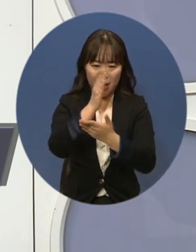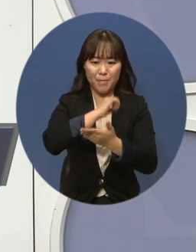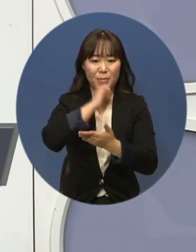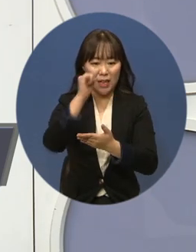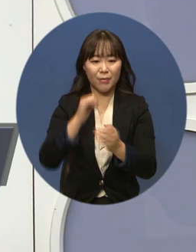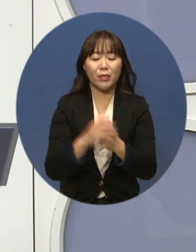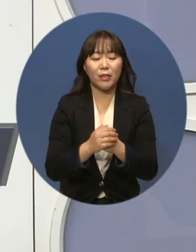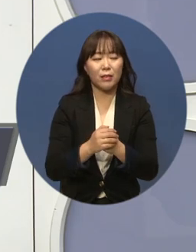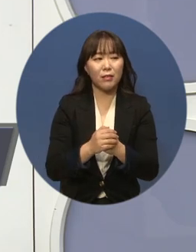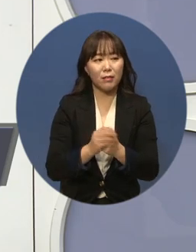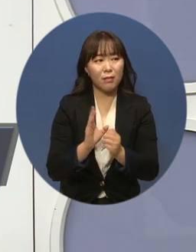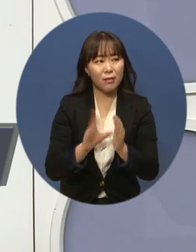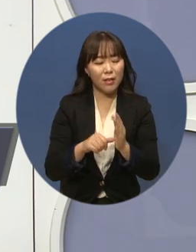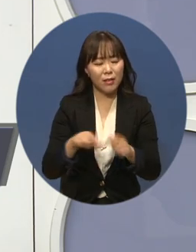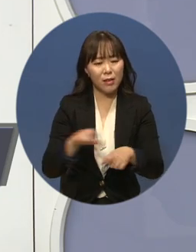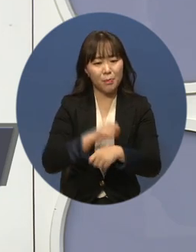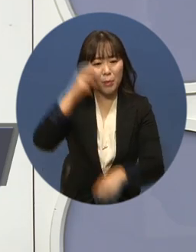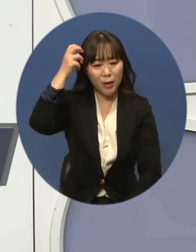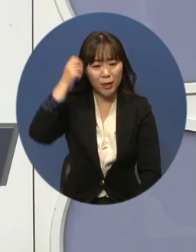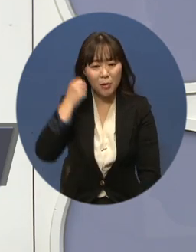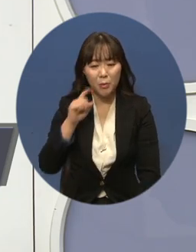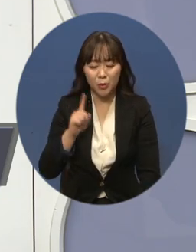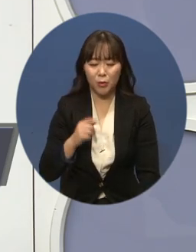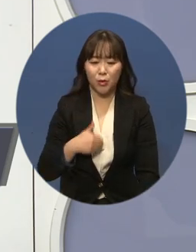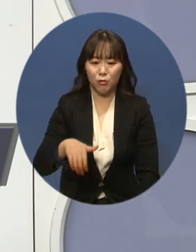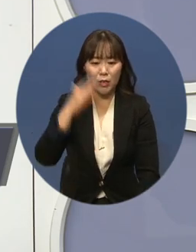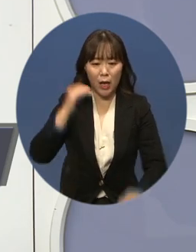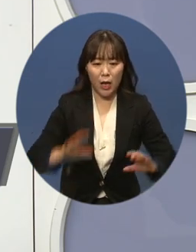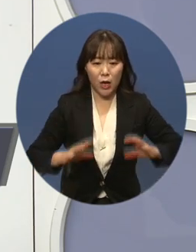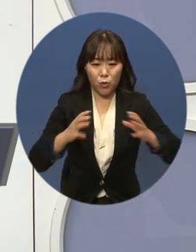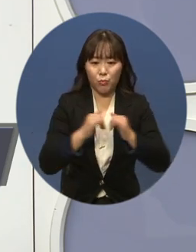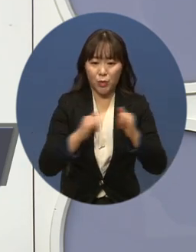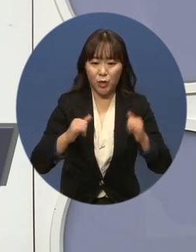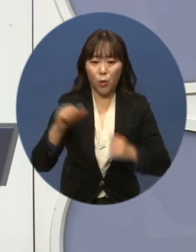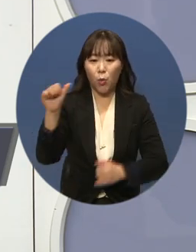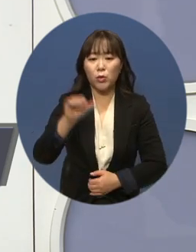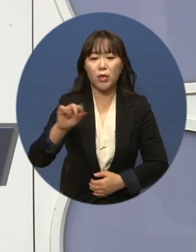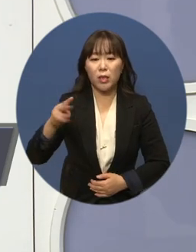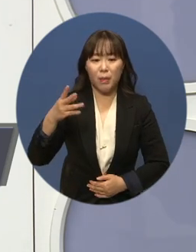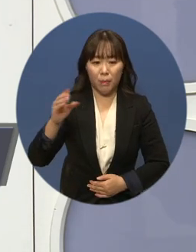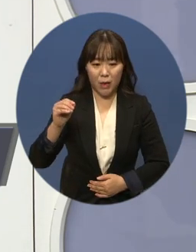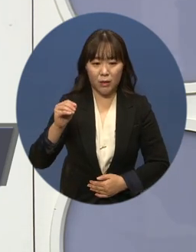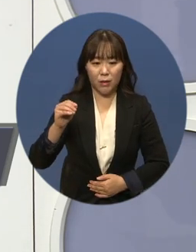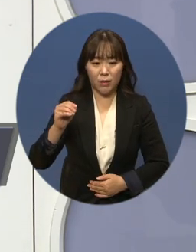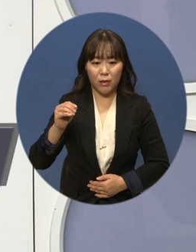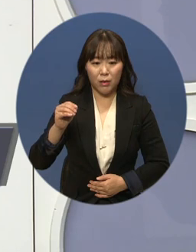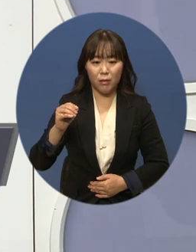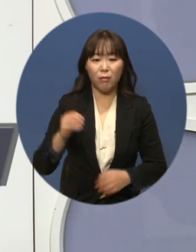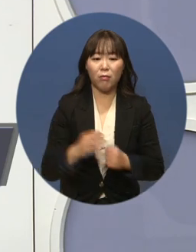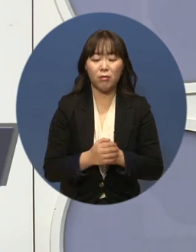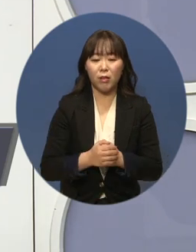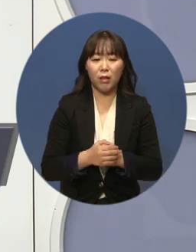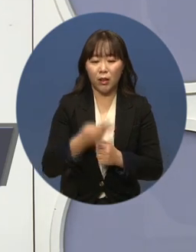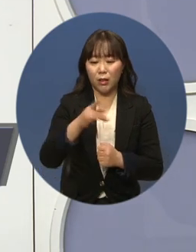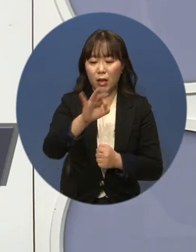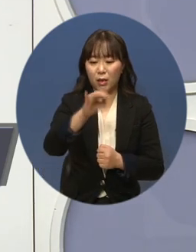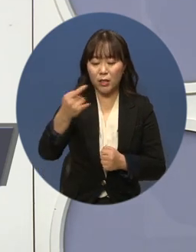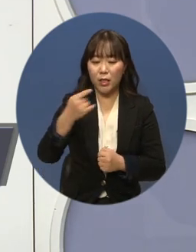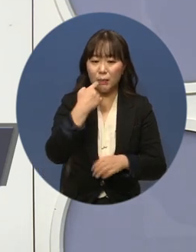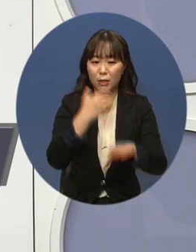기억에 남는 것은 이제 우리가 5,200만이니까 대의민주주의를 할 수밖에 없지 않습니까? 대의제를 할 수밖에